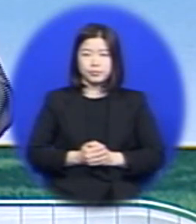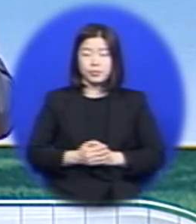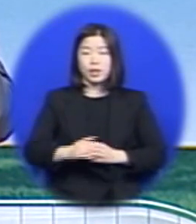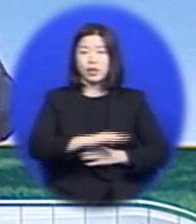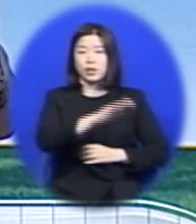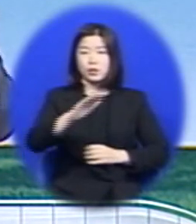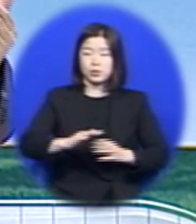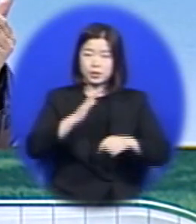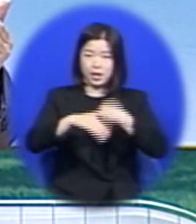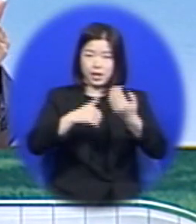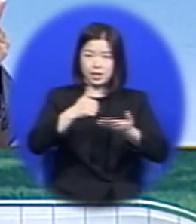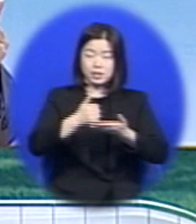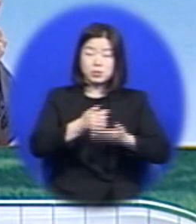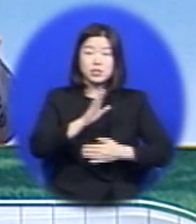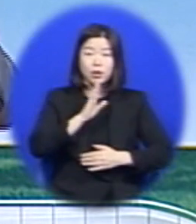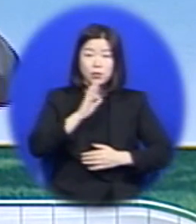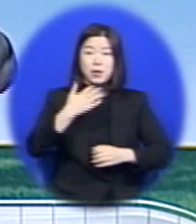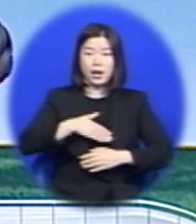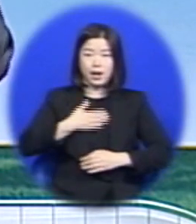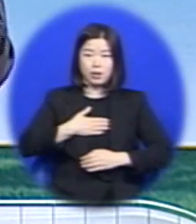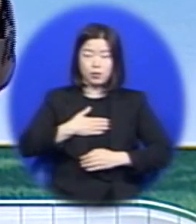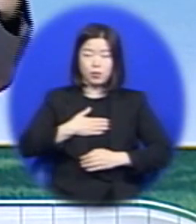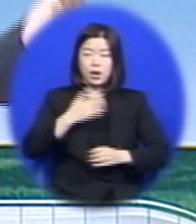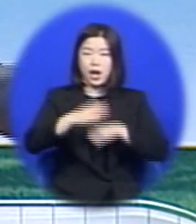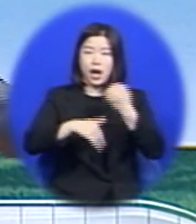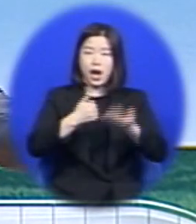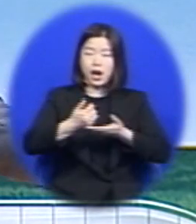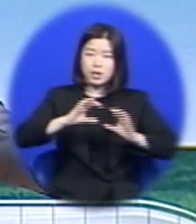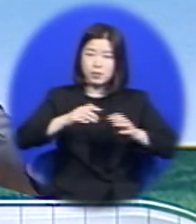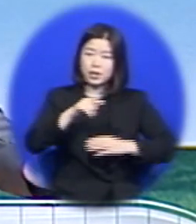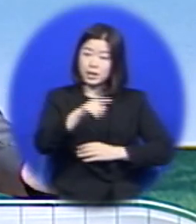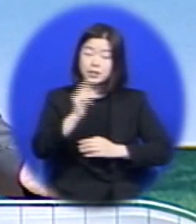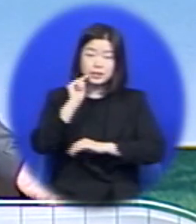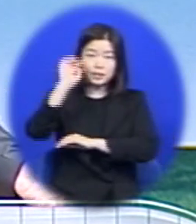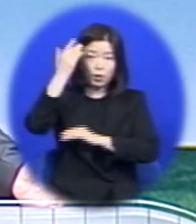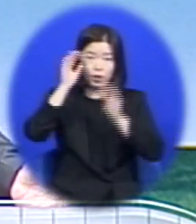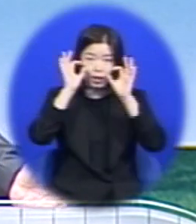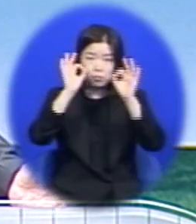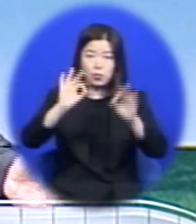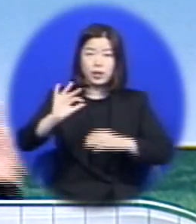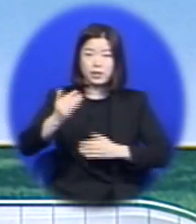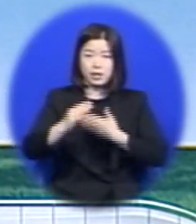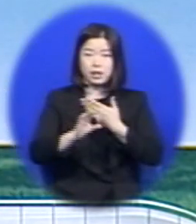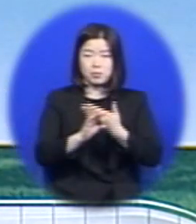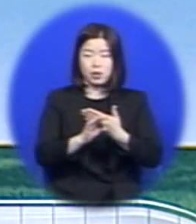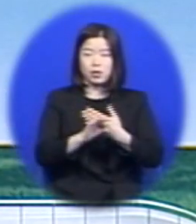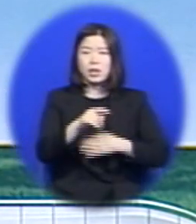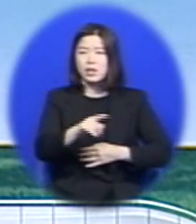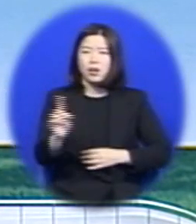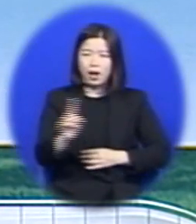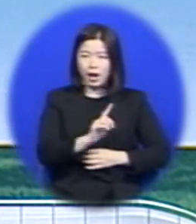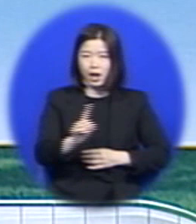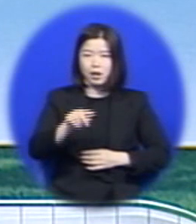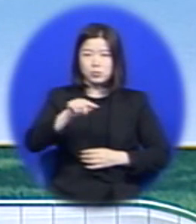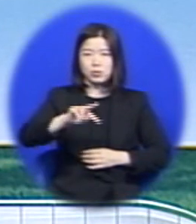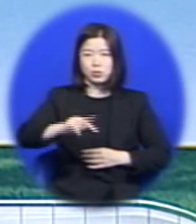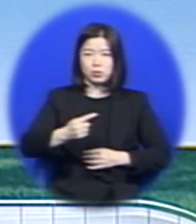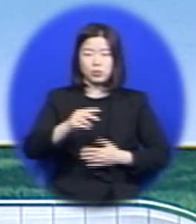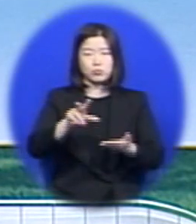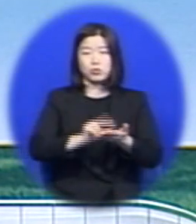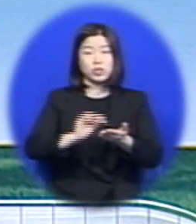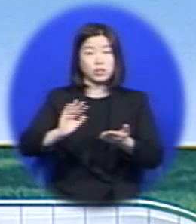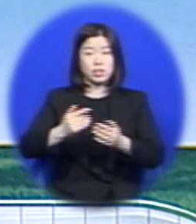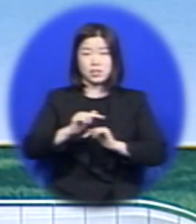우리가 하나님을 정말 알고 하나님의 나라의 그 영광을 보게 되면 이건 아무것도 문제가 되지